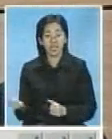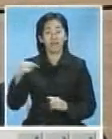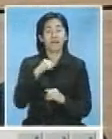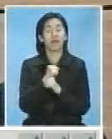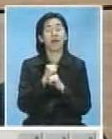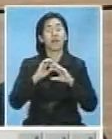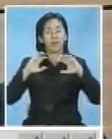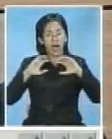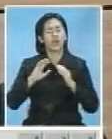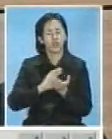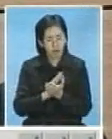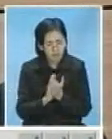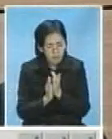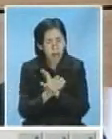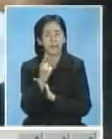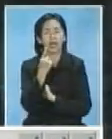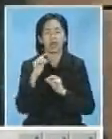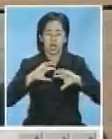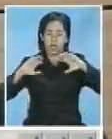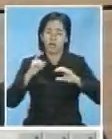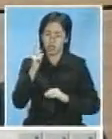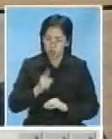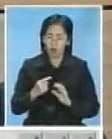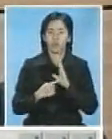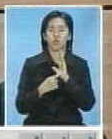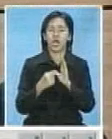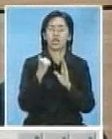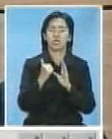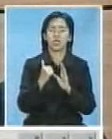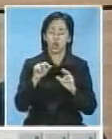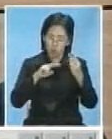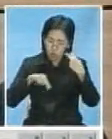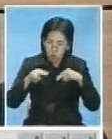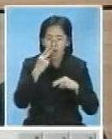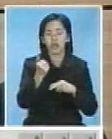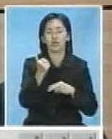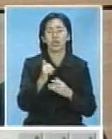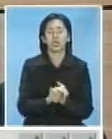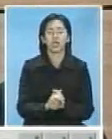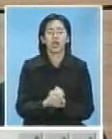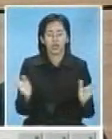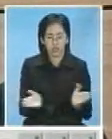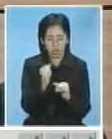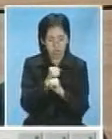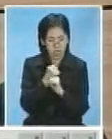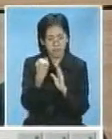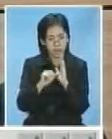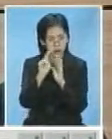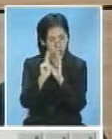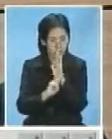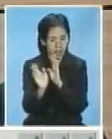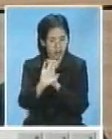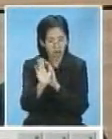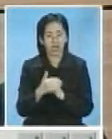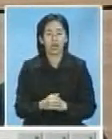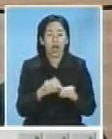ติกรรมเหล่านี้ต้องเปลี่ยนรัฐบาลต้องเป็นแบบอย่างต้องควบคุมนะคะไม่ส่งเสริมให้กระทำผิดกฎหมายต้องไม่